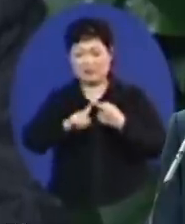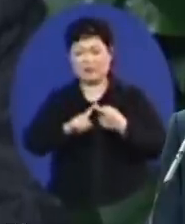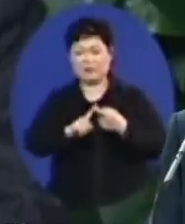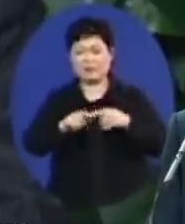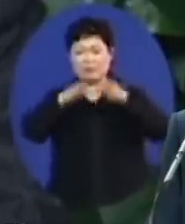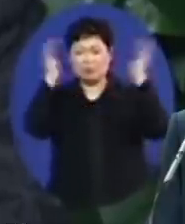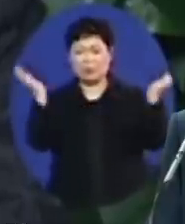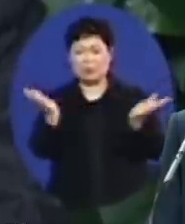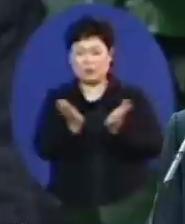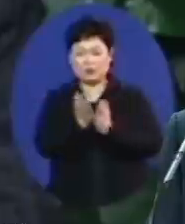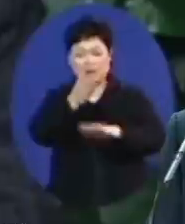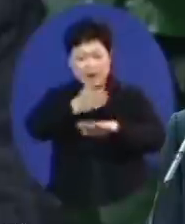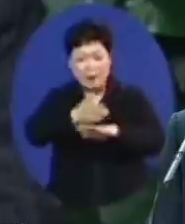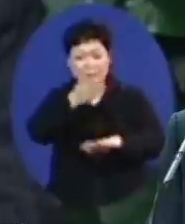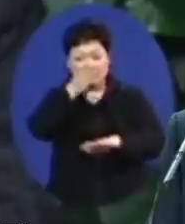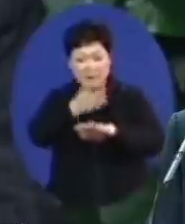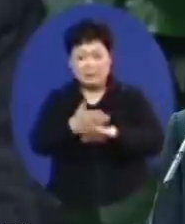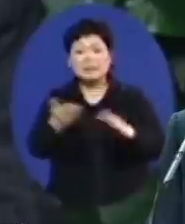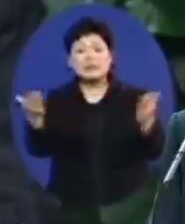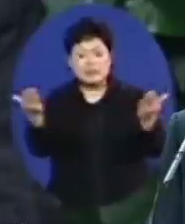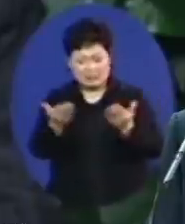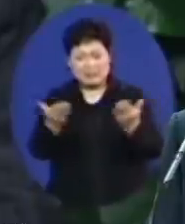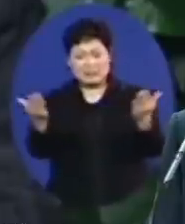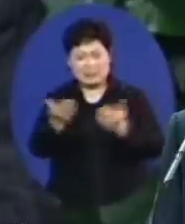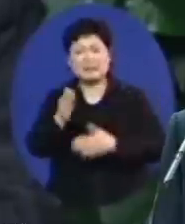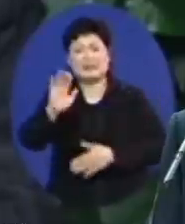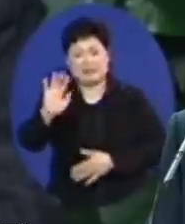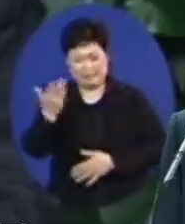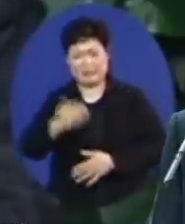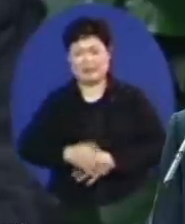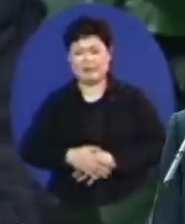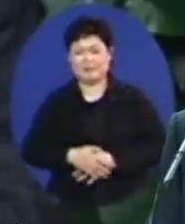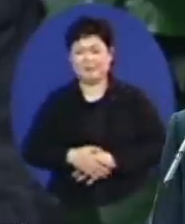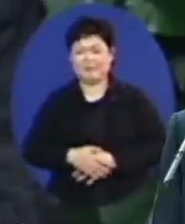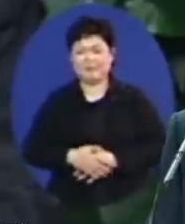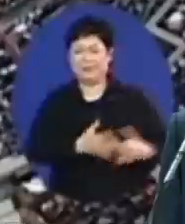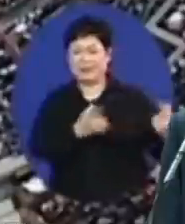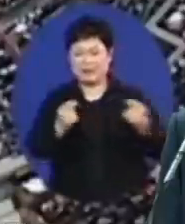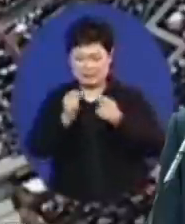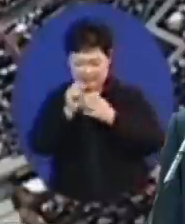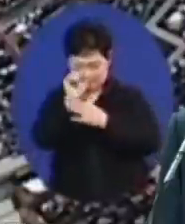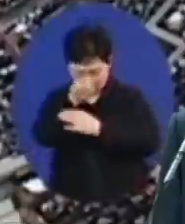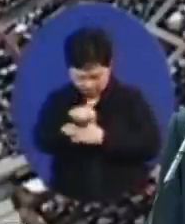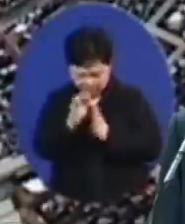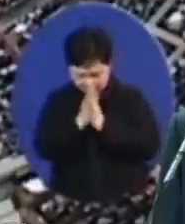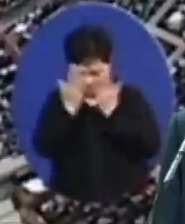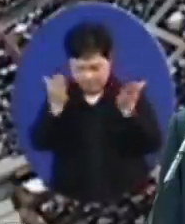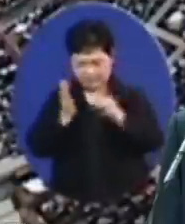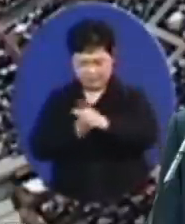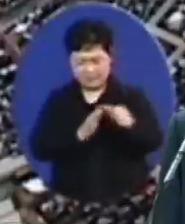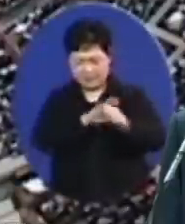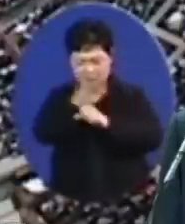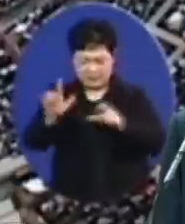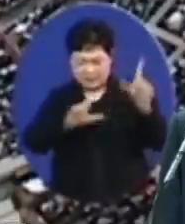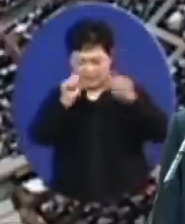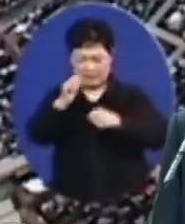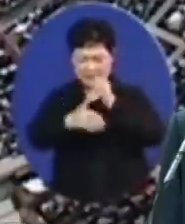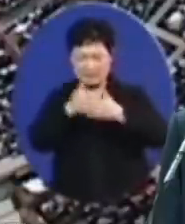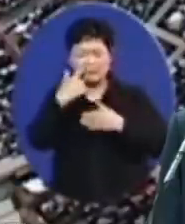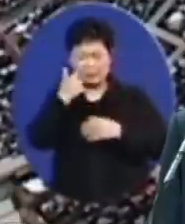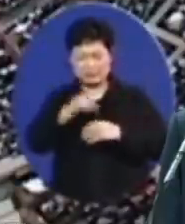다 감사할 수 있는 일이 되고 마는 것입니다. 우리 다 같이 고개 숙여 기도드리겠습니다. 살아계신 하나님